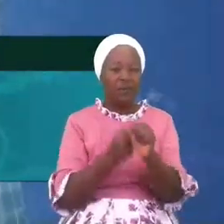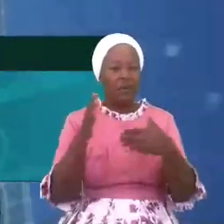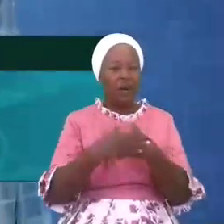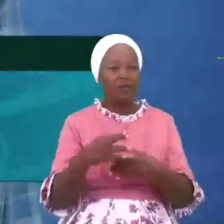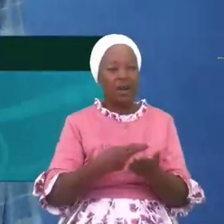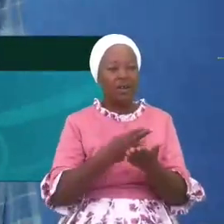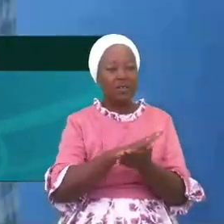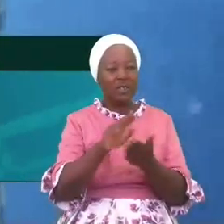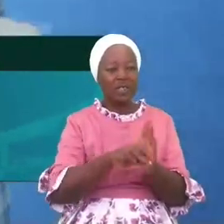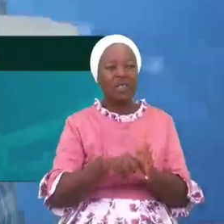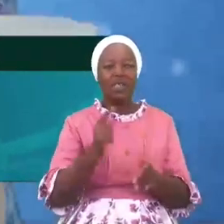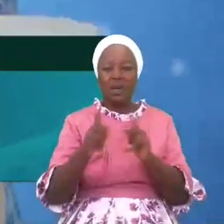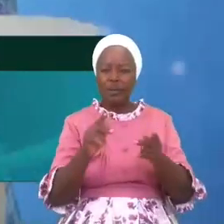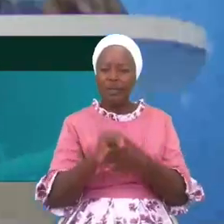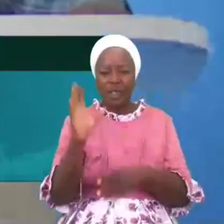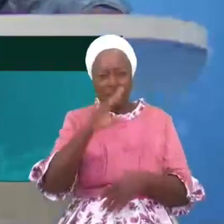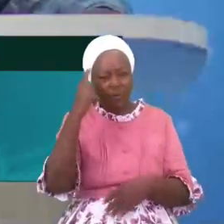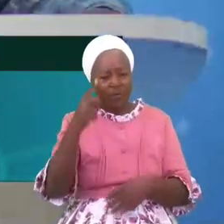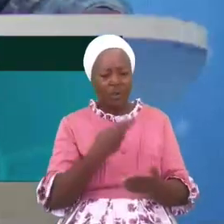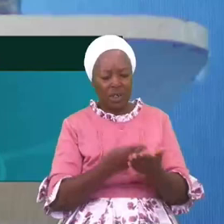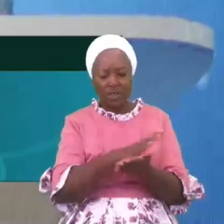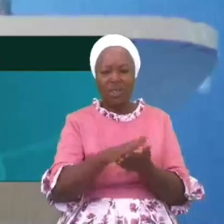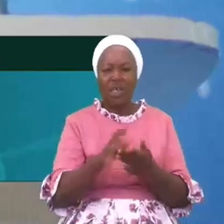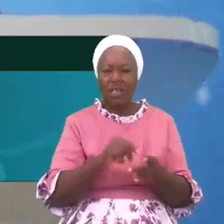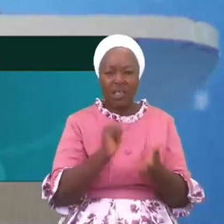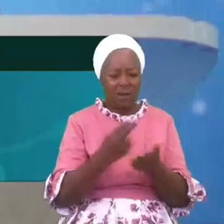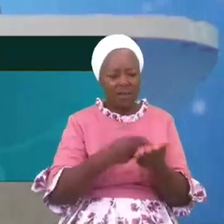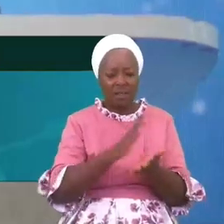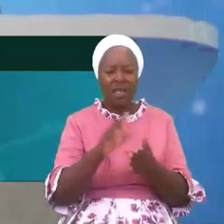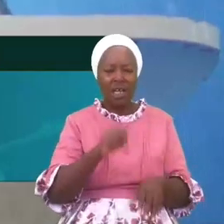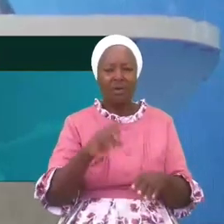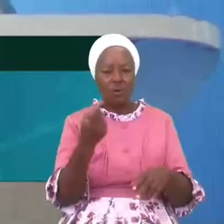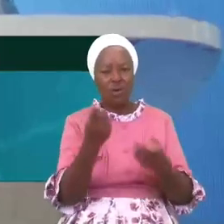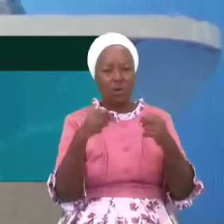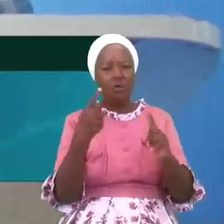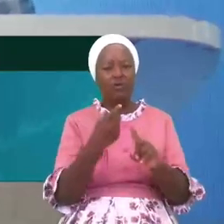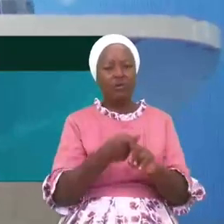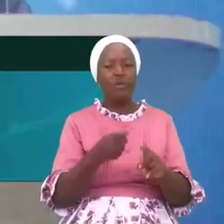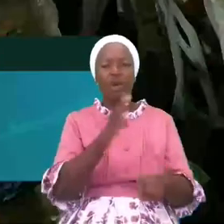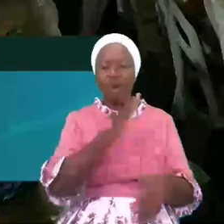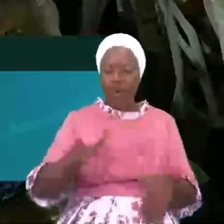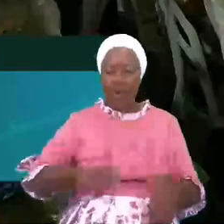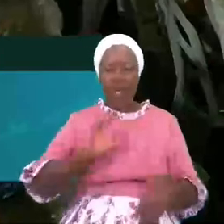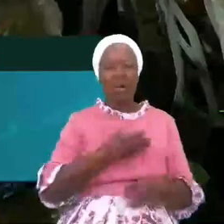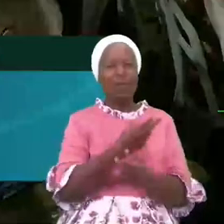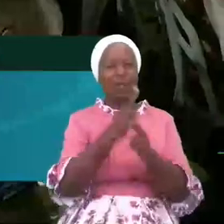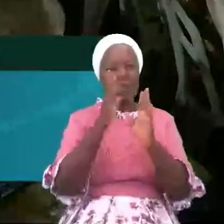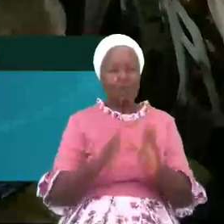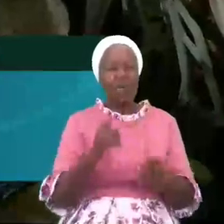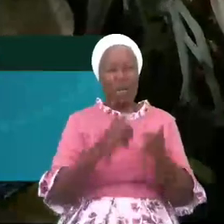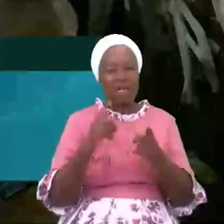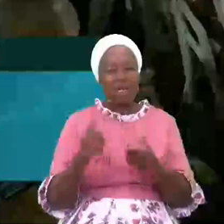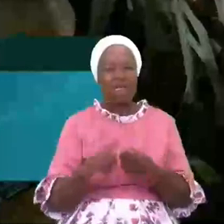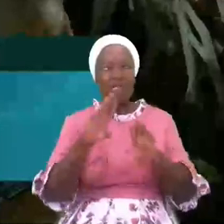ils cherchent la justice. Et la justice ne peut venir que de Christ, notre Rédempteur. Et il nous donne sa